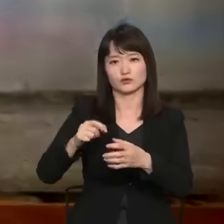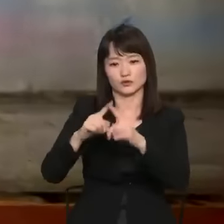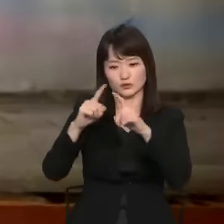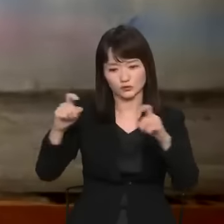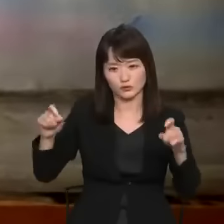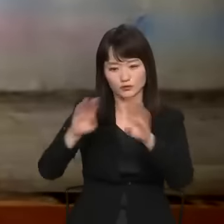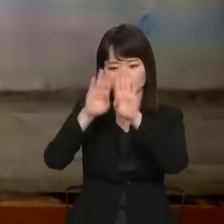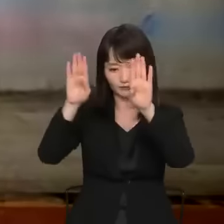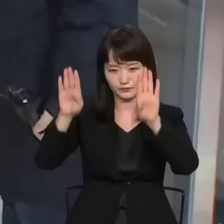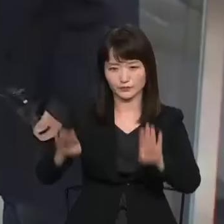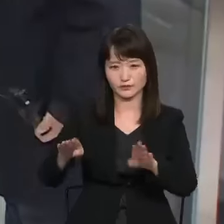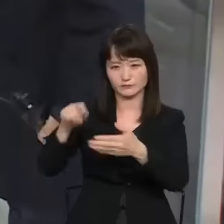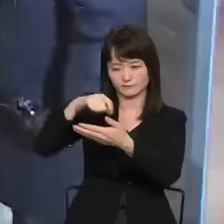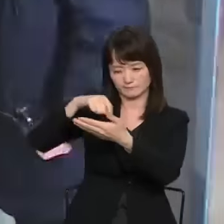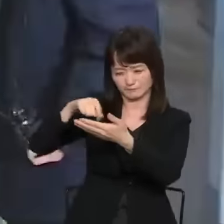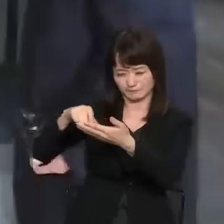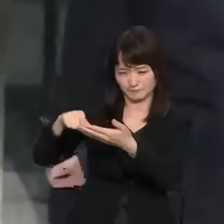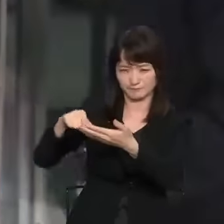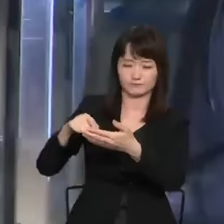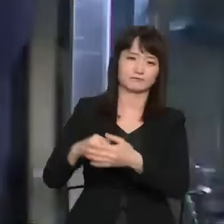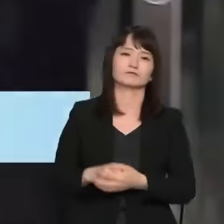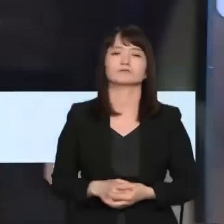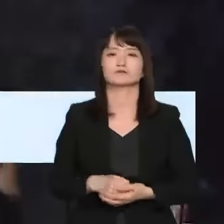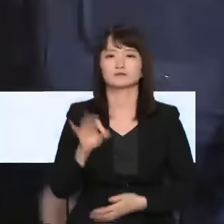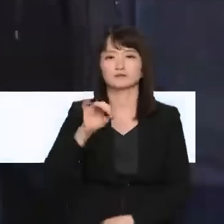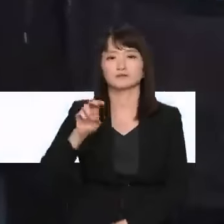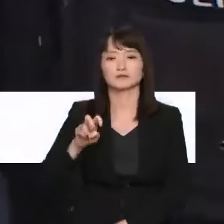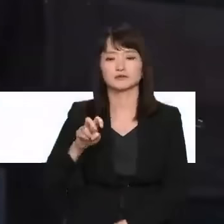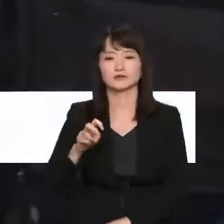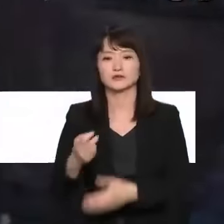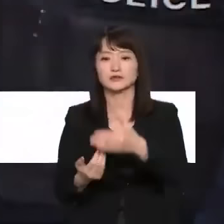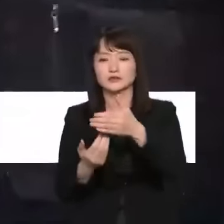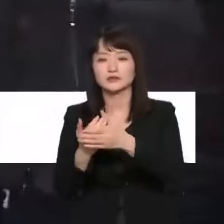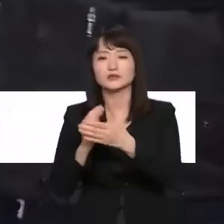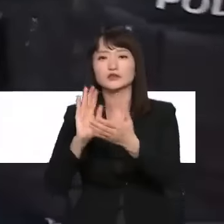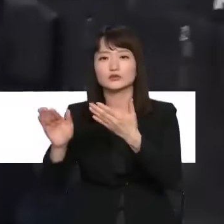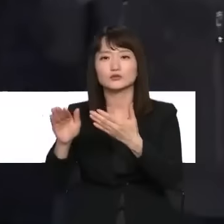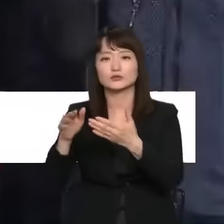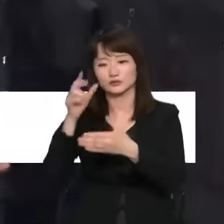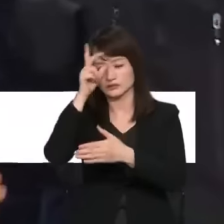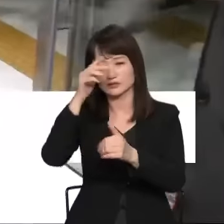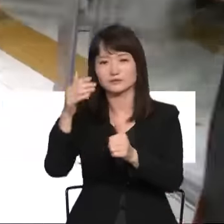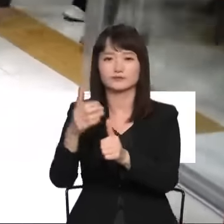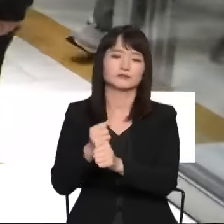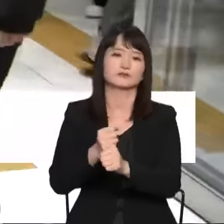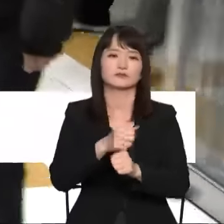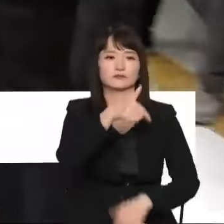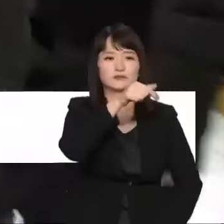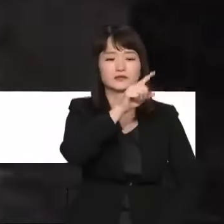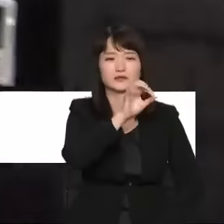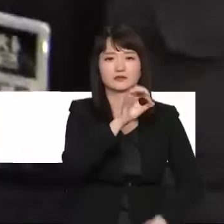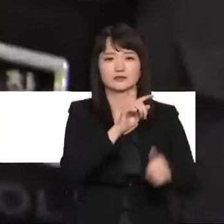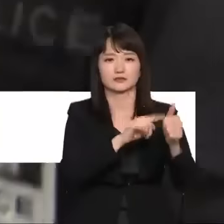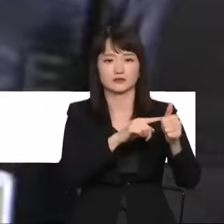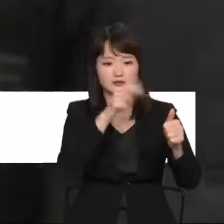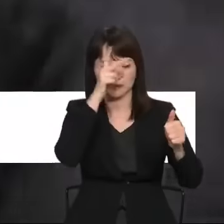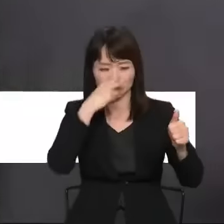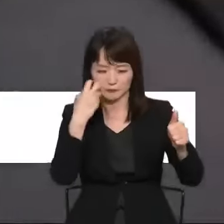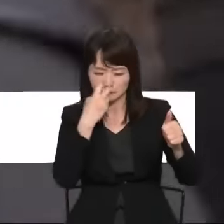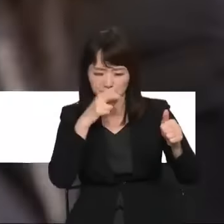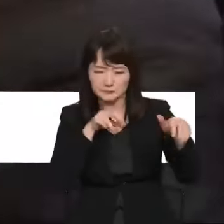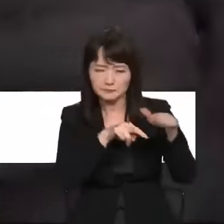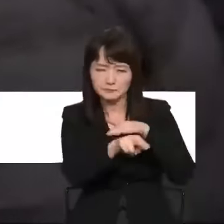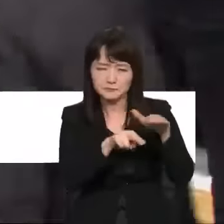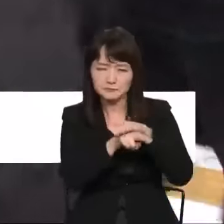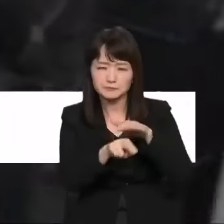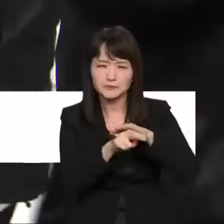달하는 낙서를 남겼습니다. 임군 등은 사건 직후 경찰에 체포됐지만 강 씨는 5개월간 경찰 수사망을 피해